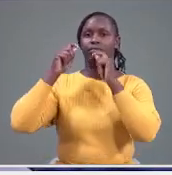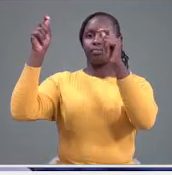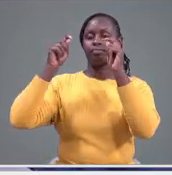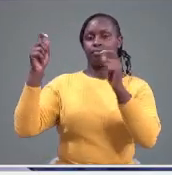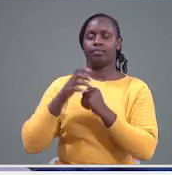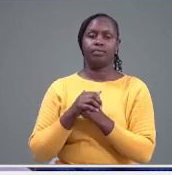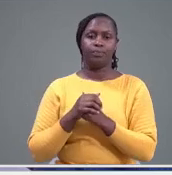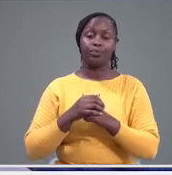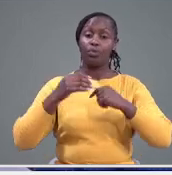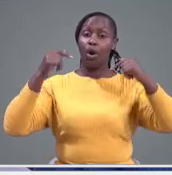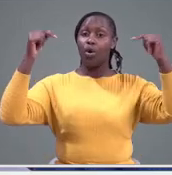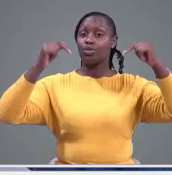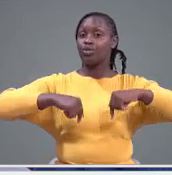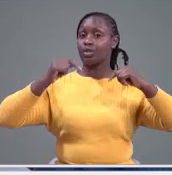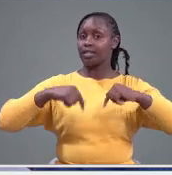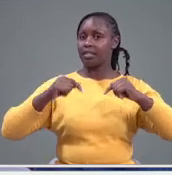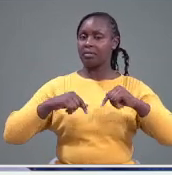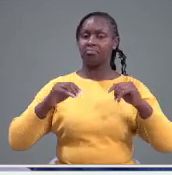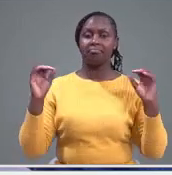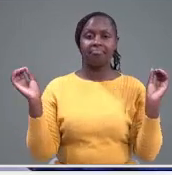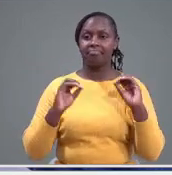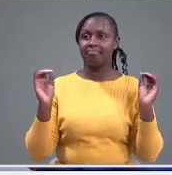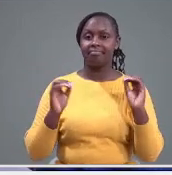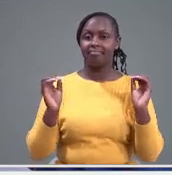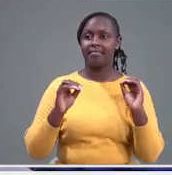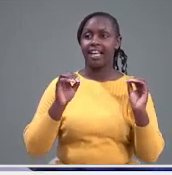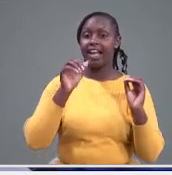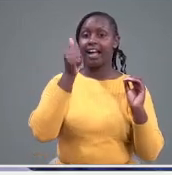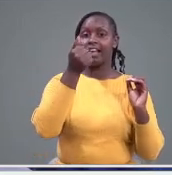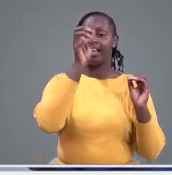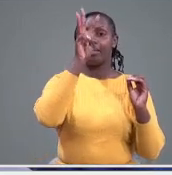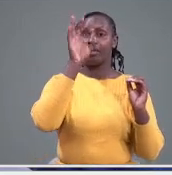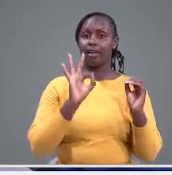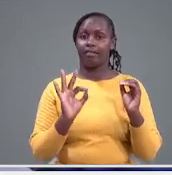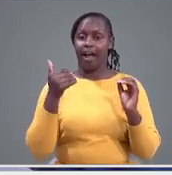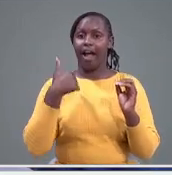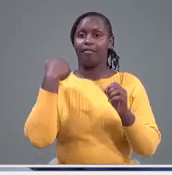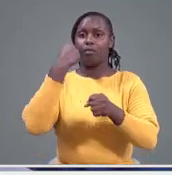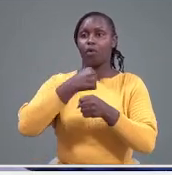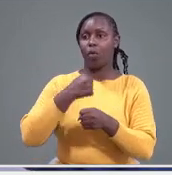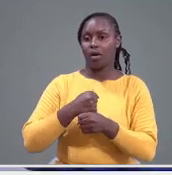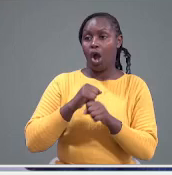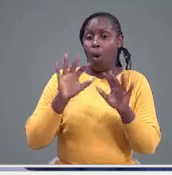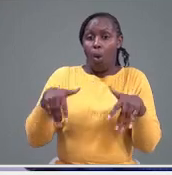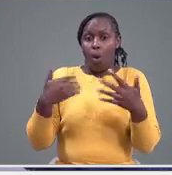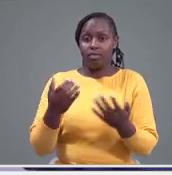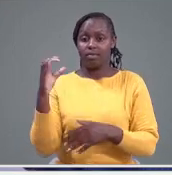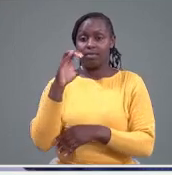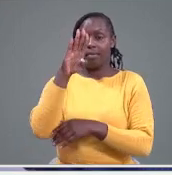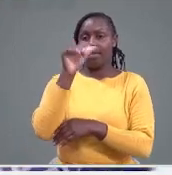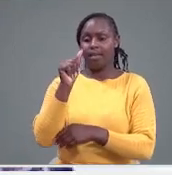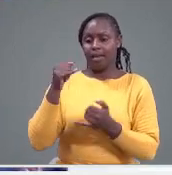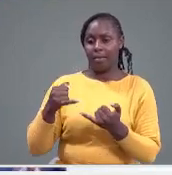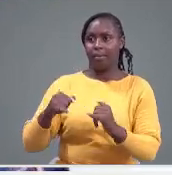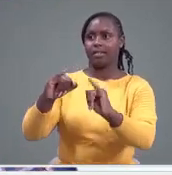date, neither has the RTWF been operationalized nor the CBA